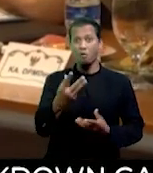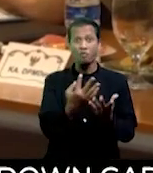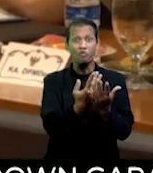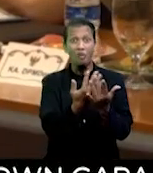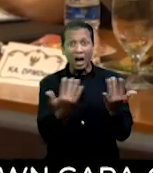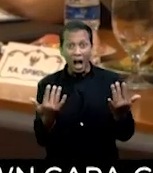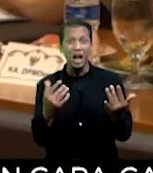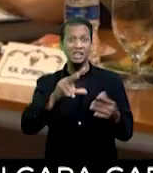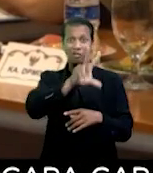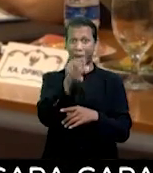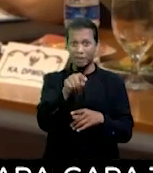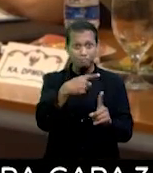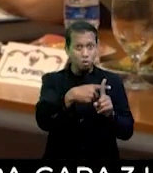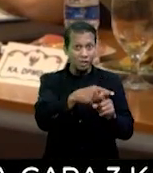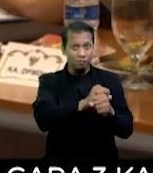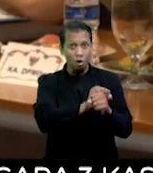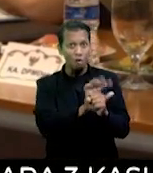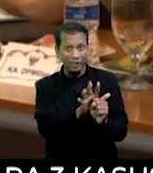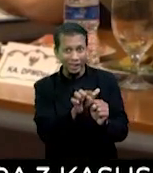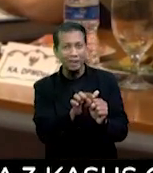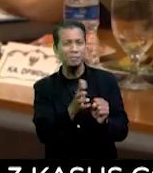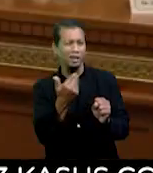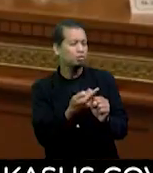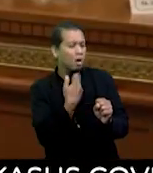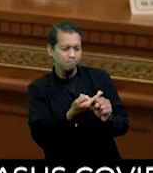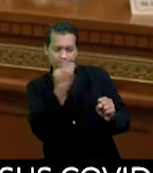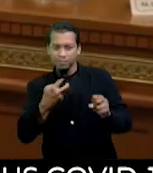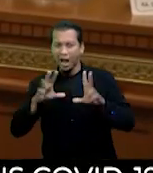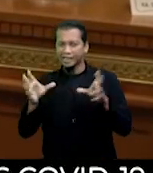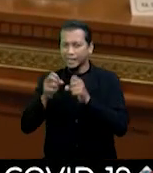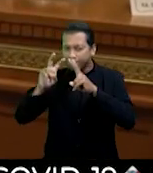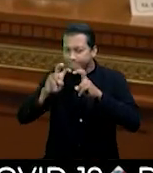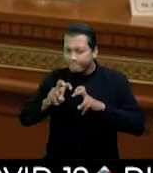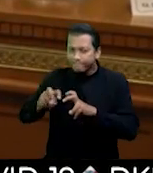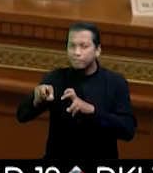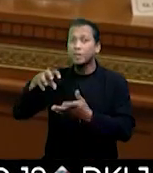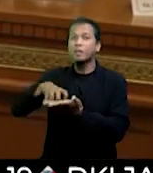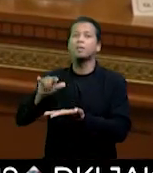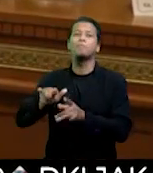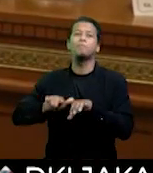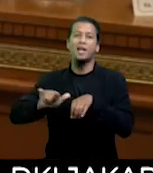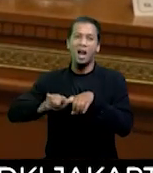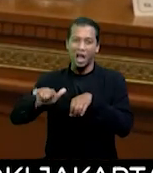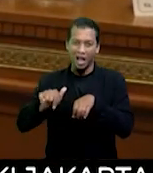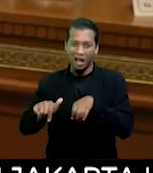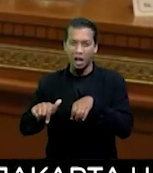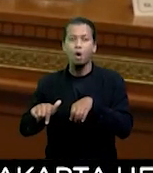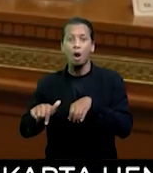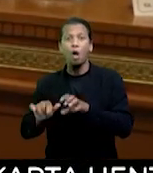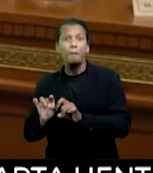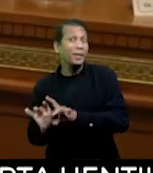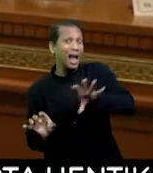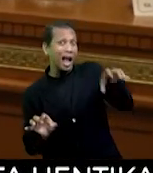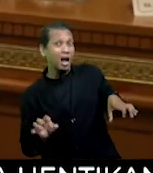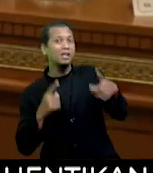dari hasil pemeriksaan kesehatan saat tiba di Bandara Soekarno-Hatta. Berbeda dengan Jawa Timur yang sudah ditemukan kasus